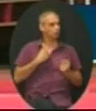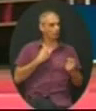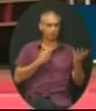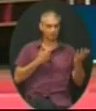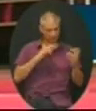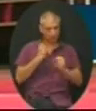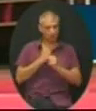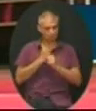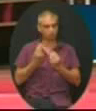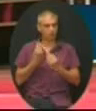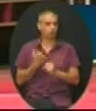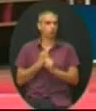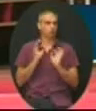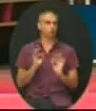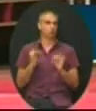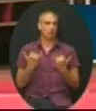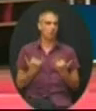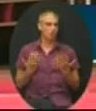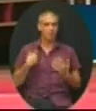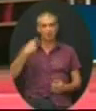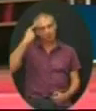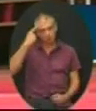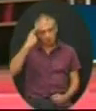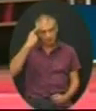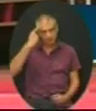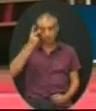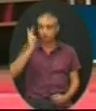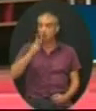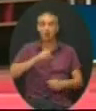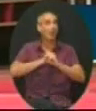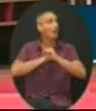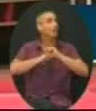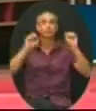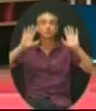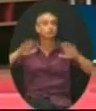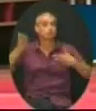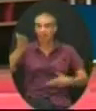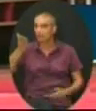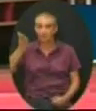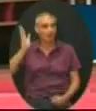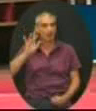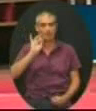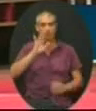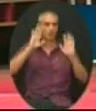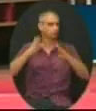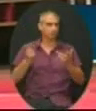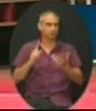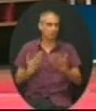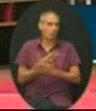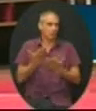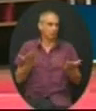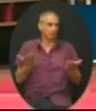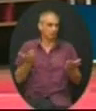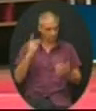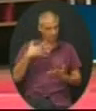לעשות צעדים מעשיים. נכון להיום, אנחנו יודעים שיכולים להתפוצץ מוסלמים גם כנגד מוסלמים. זה לא דבר, זה הדברים